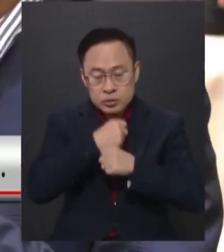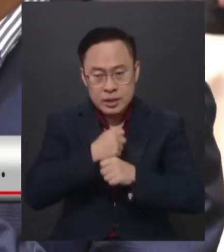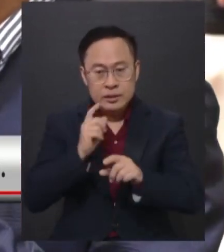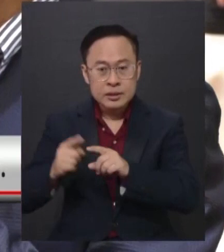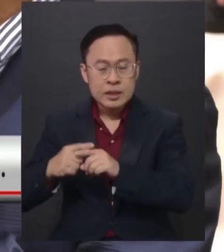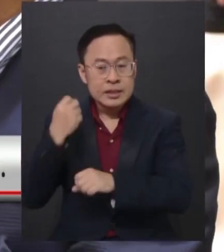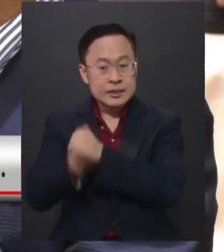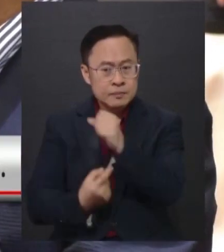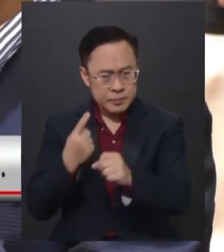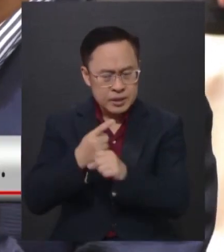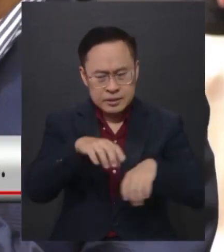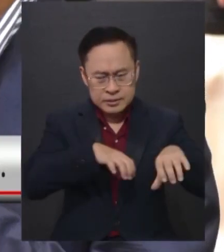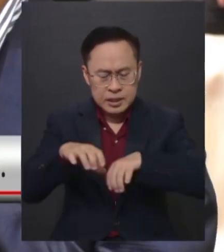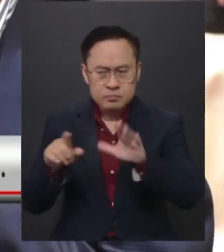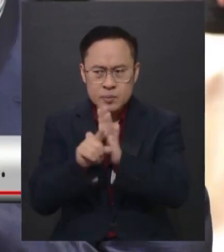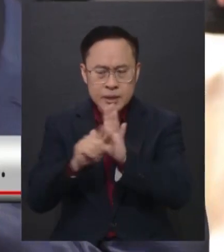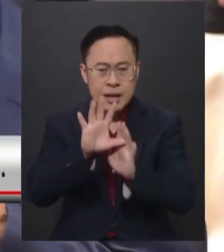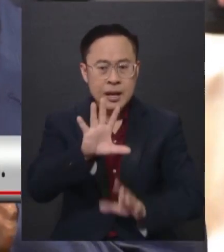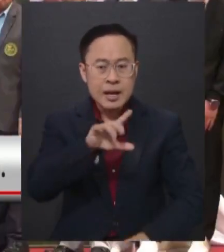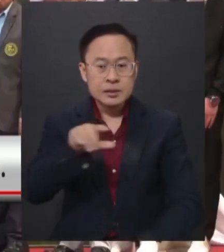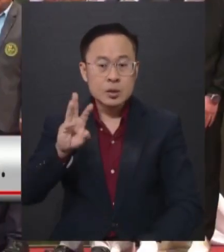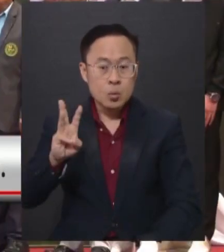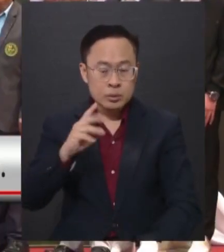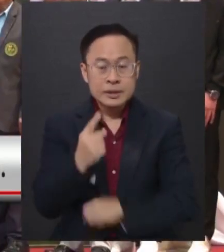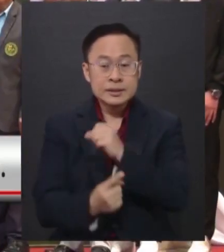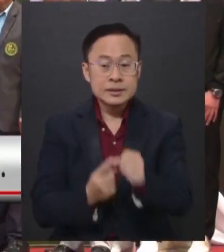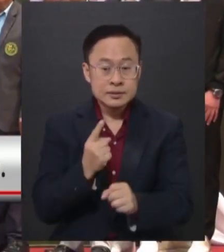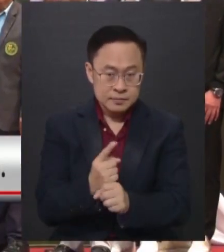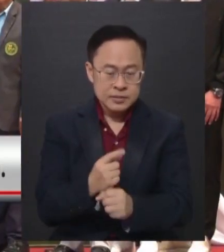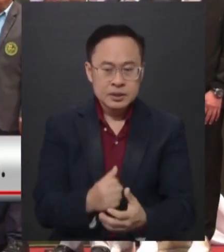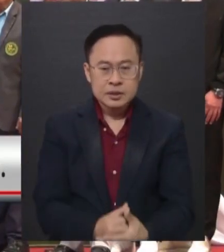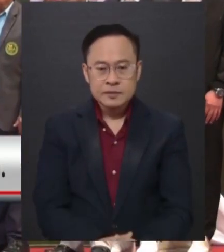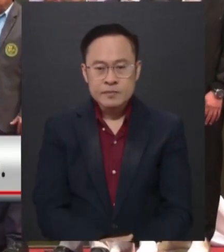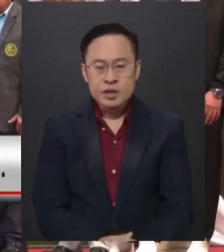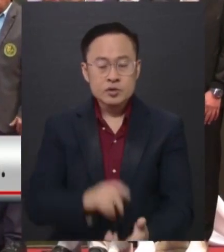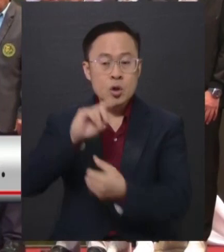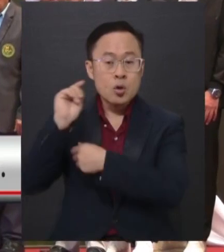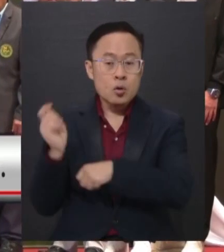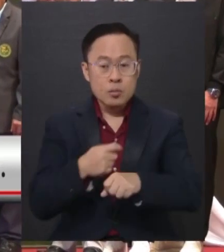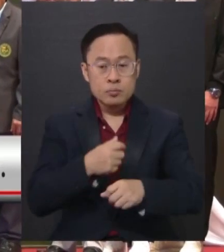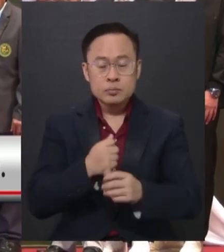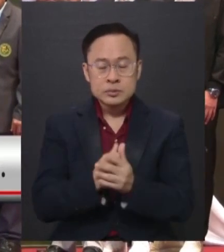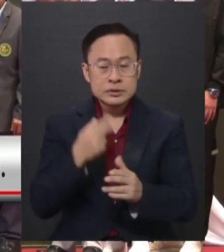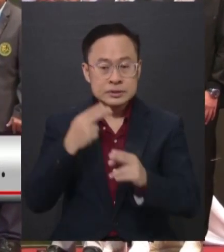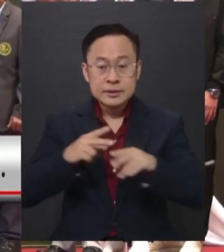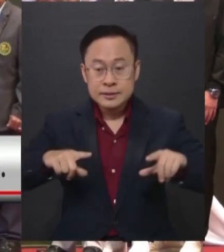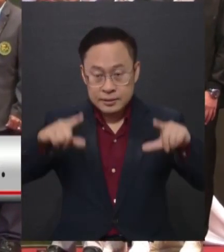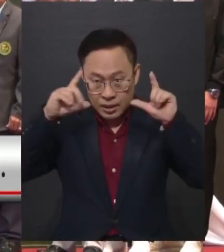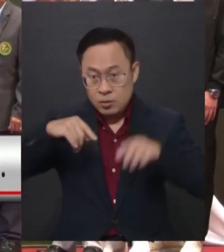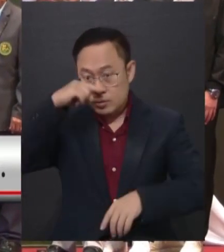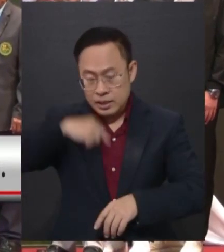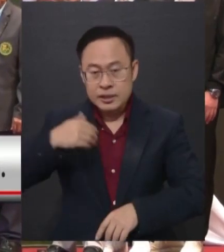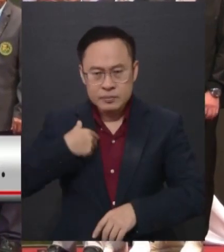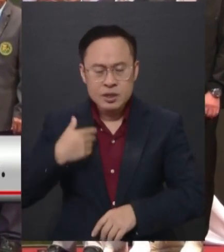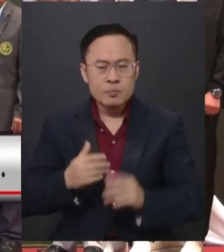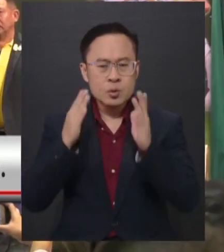ที่ปีนึงต้องมีอย่างน้อย 5-6 รายการนะครับขณะที่โปรกอล์ฟชั้นนำของเมืองไทยครับที่จะลงแข่งขันในรายการนี้ก็ต้องบอกว่าเป็นโ